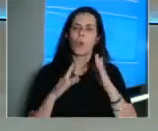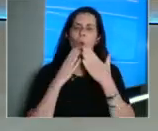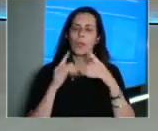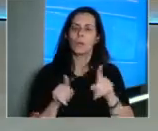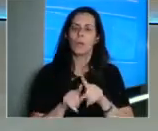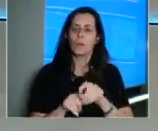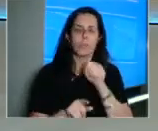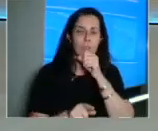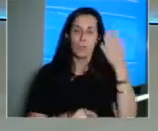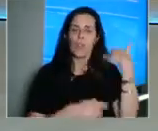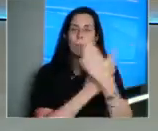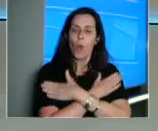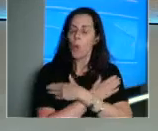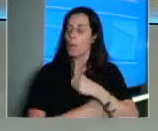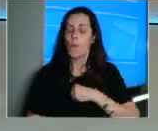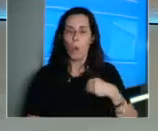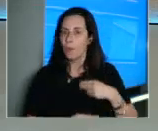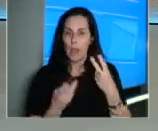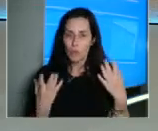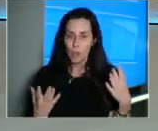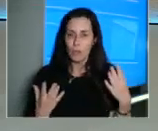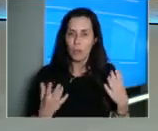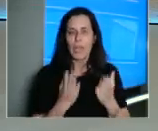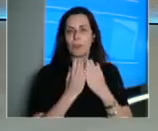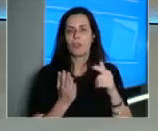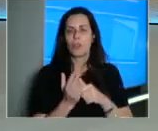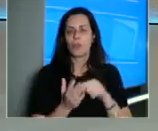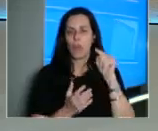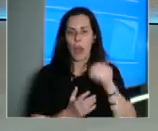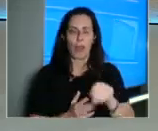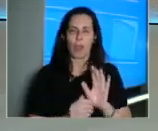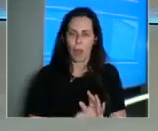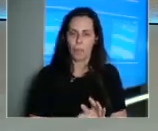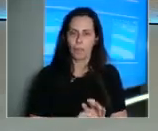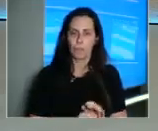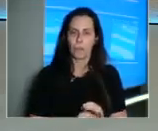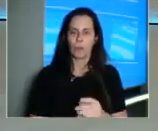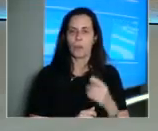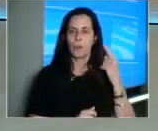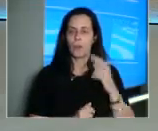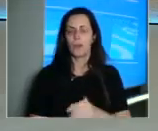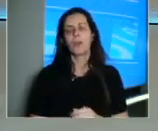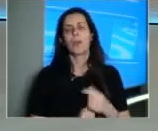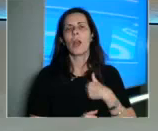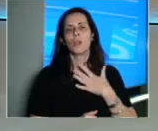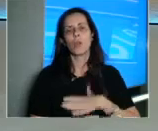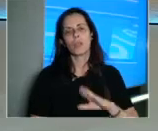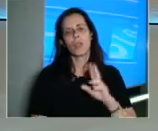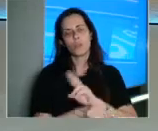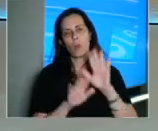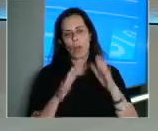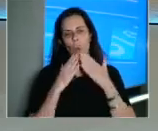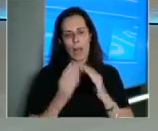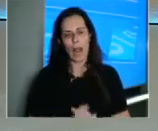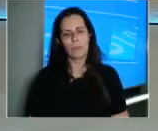כמו שסבא שלו שהיה במרוקו, בפולין, לא משנה בכל מקום, התפלל בשופחה לציון ורחמים, הוא תיאר לעצמו איזה כותל, אוקיי. אני רוצה לשמר לו את הכותל